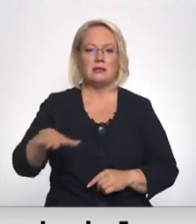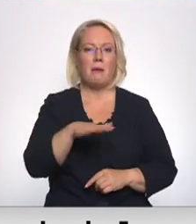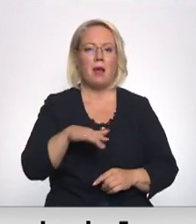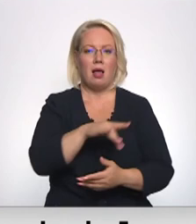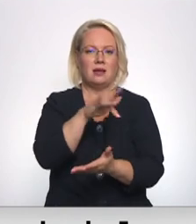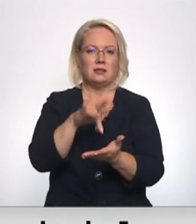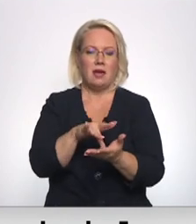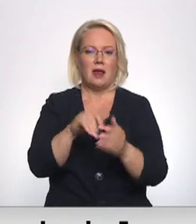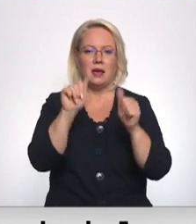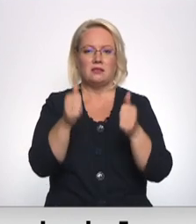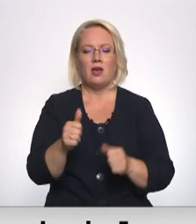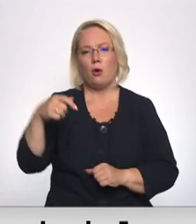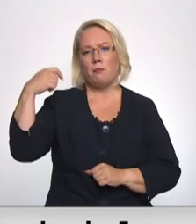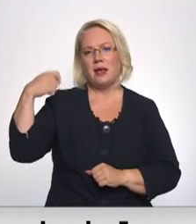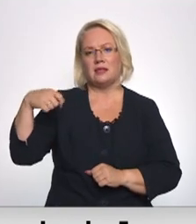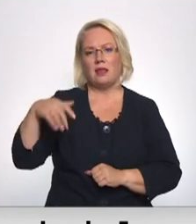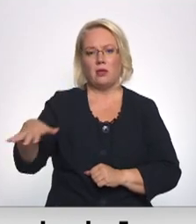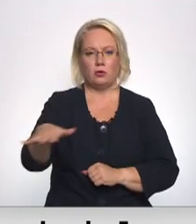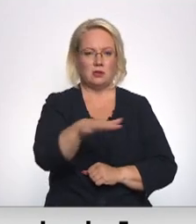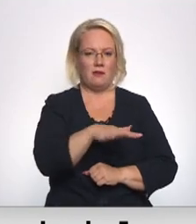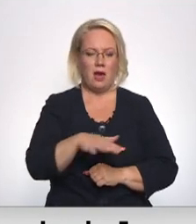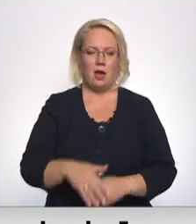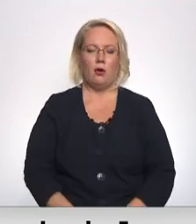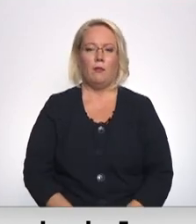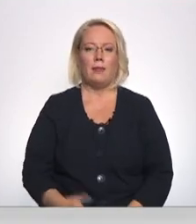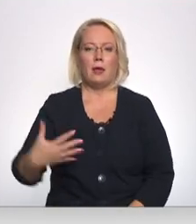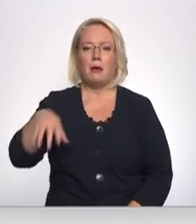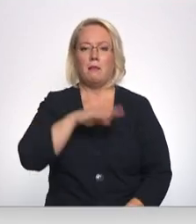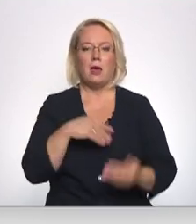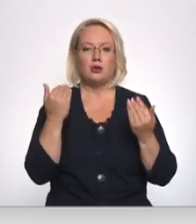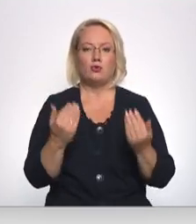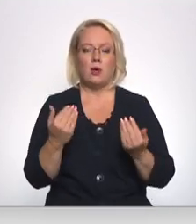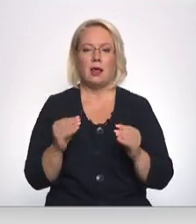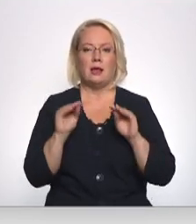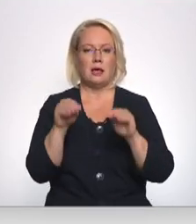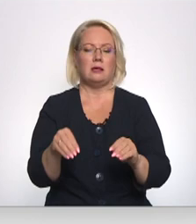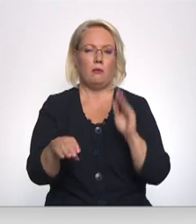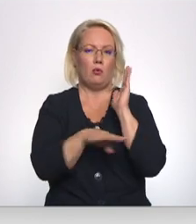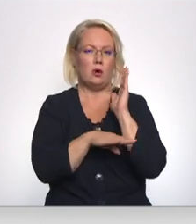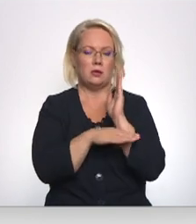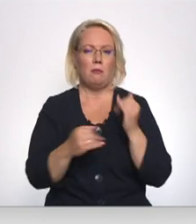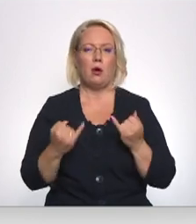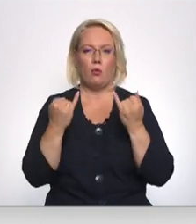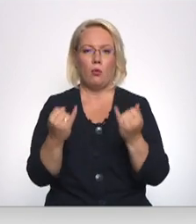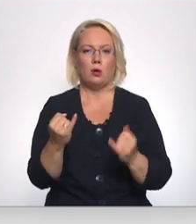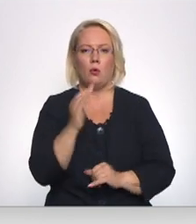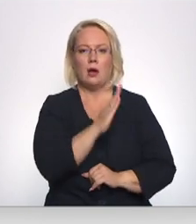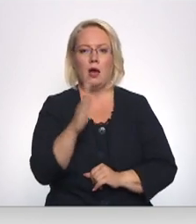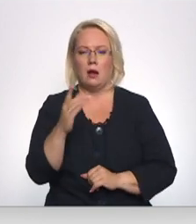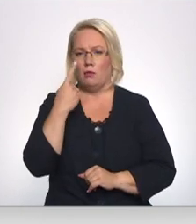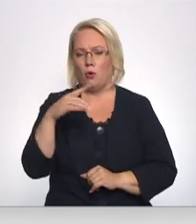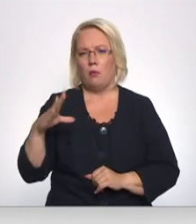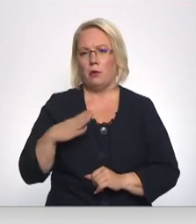kopīgi izveidotu prezidentu skvēru. Mēs šodien iestādīsim šeit kociņus par godu katram no